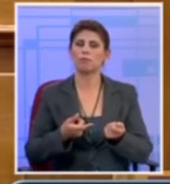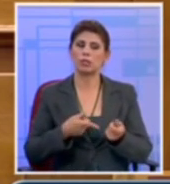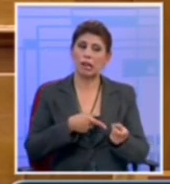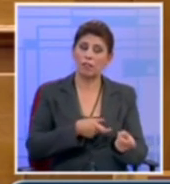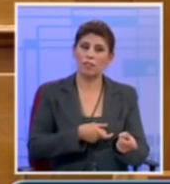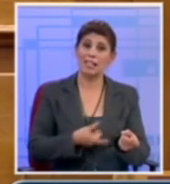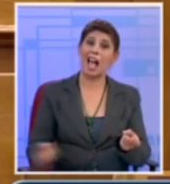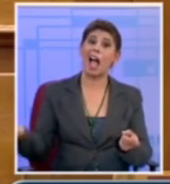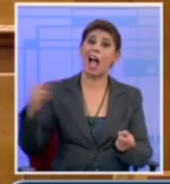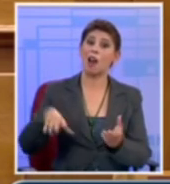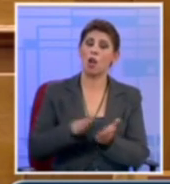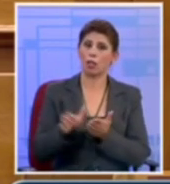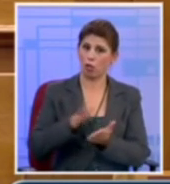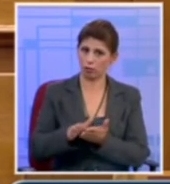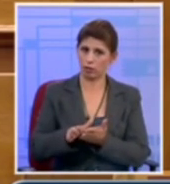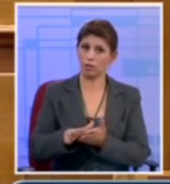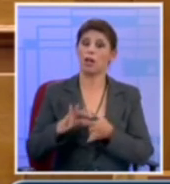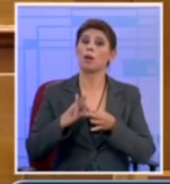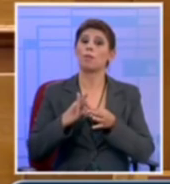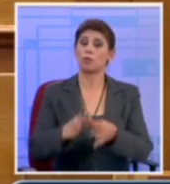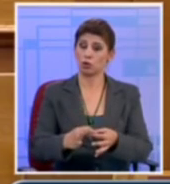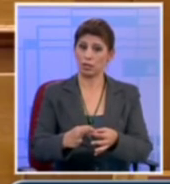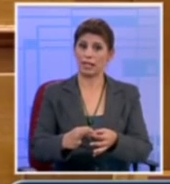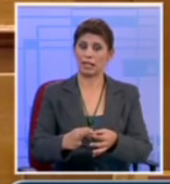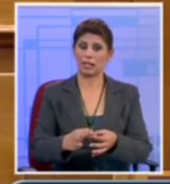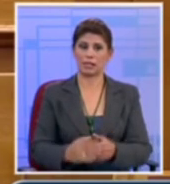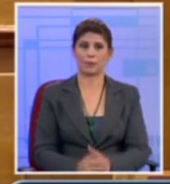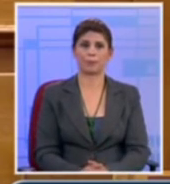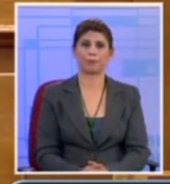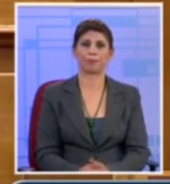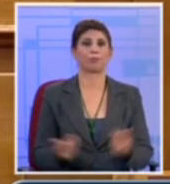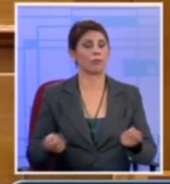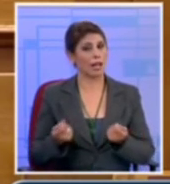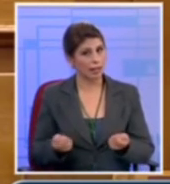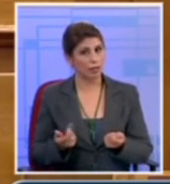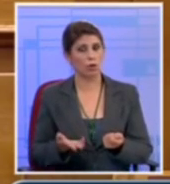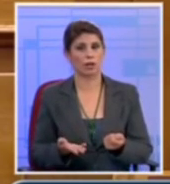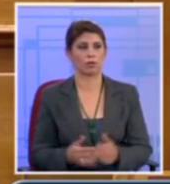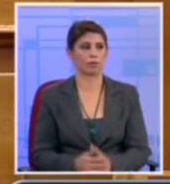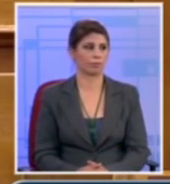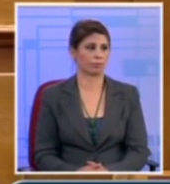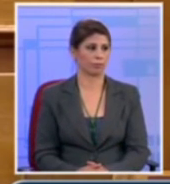Έτερος εκδότης, ο οποίος συνεχίζει να εκτελεί το έργο